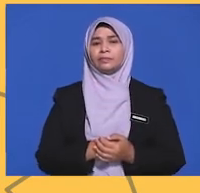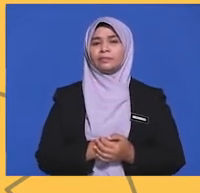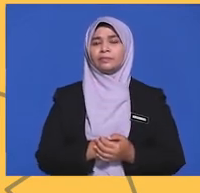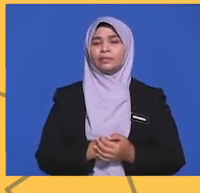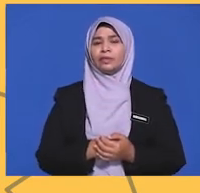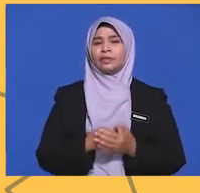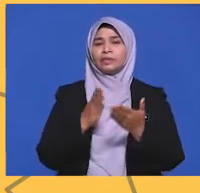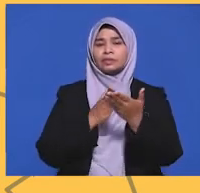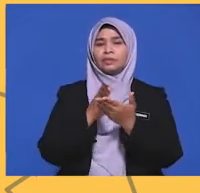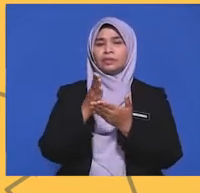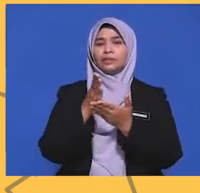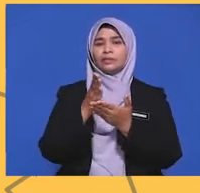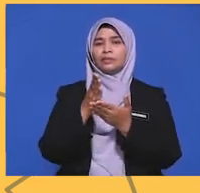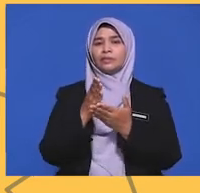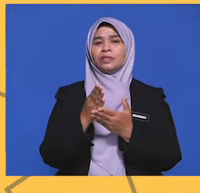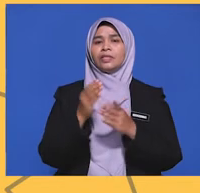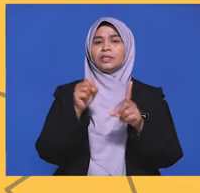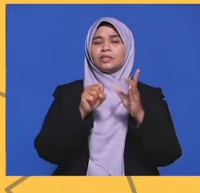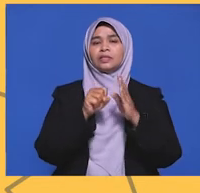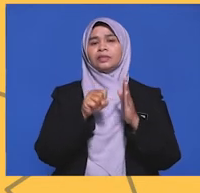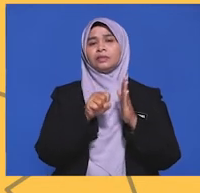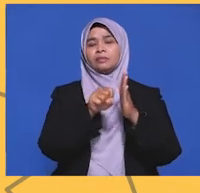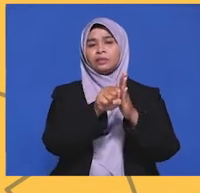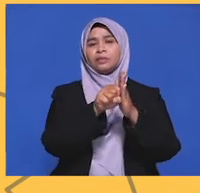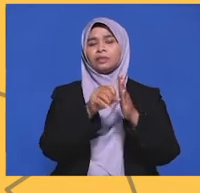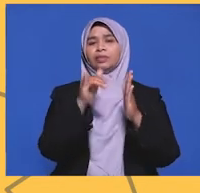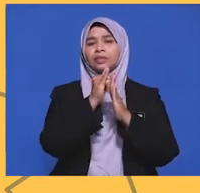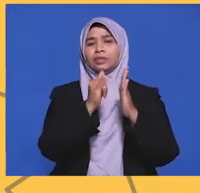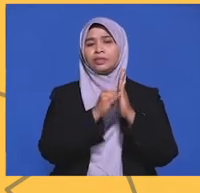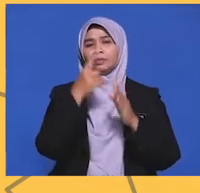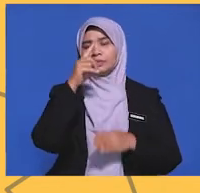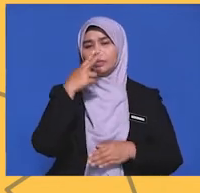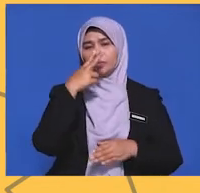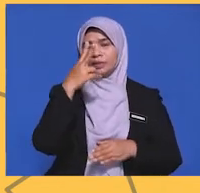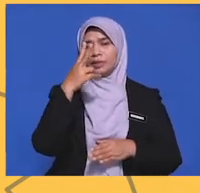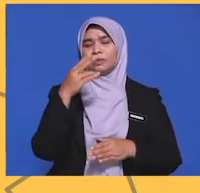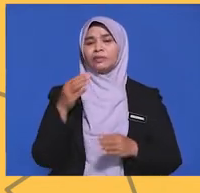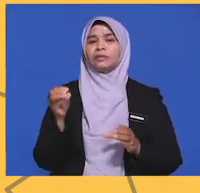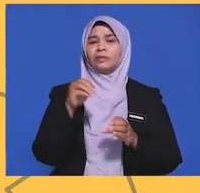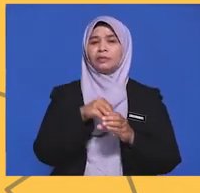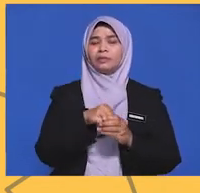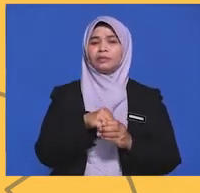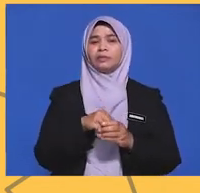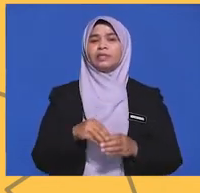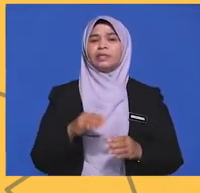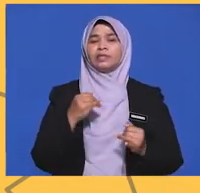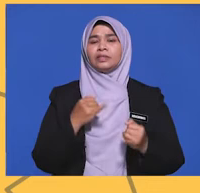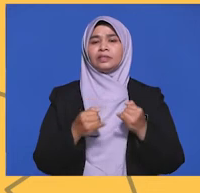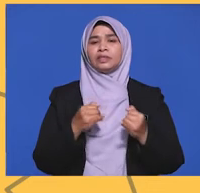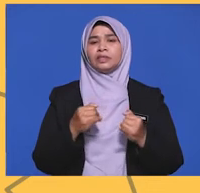pengguna. Seterusnya, simbol syarat untuk menyemak input yang dimasukkan.